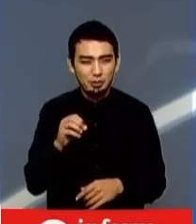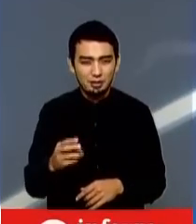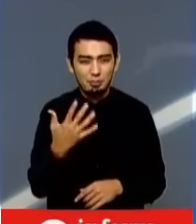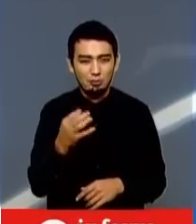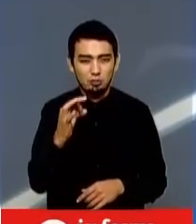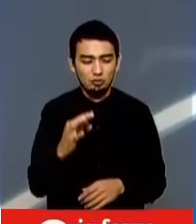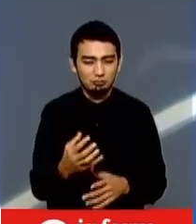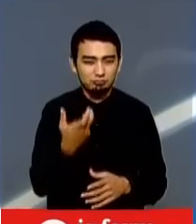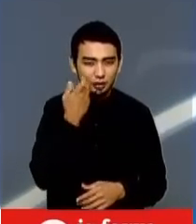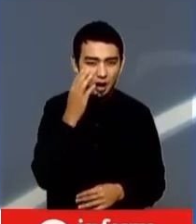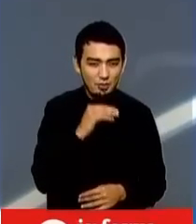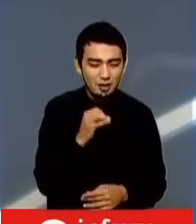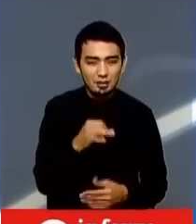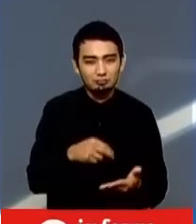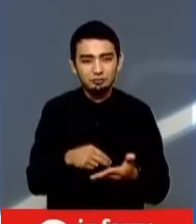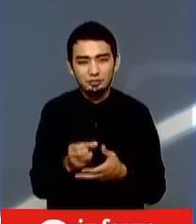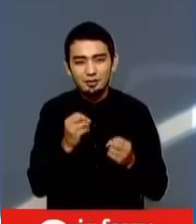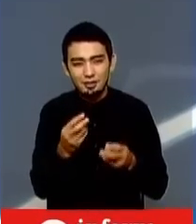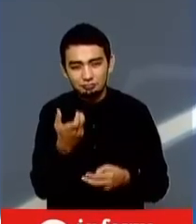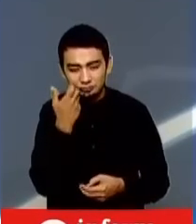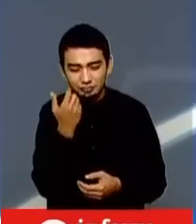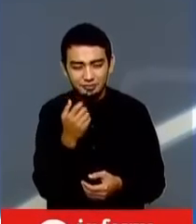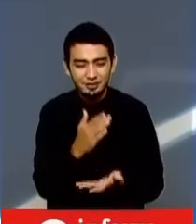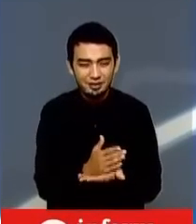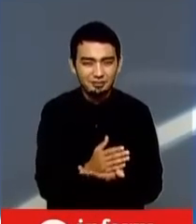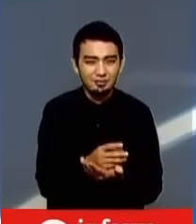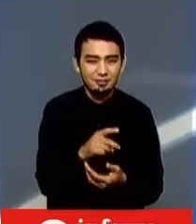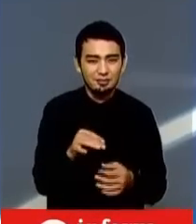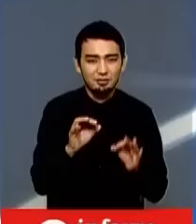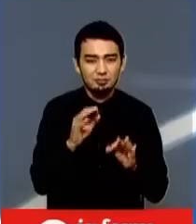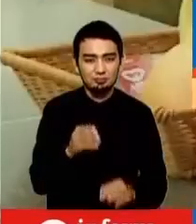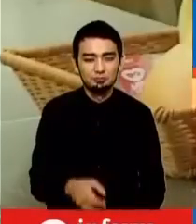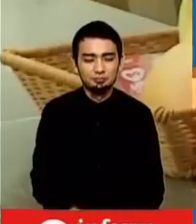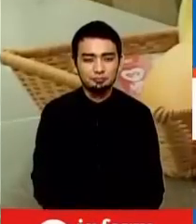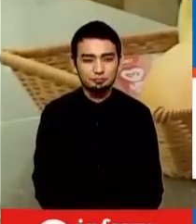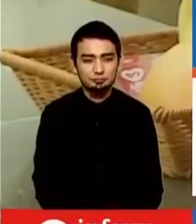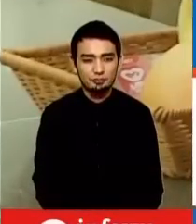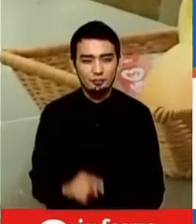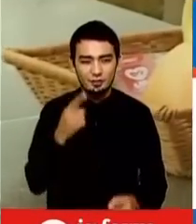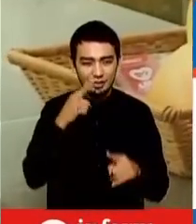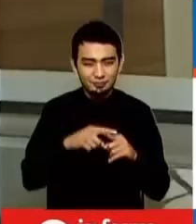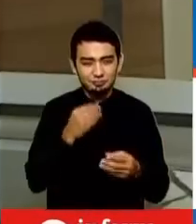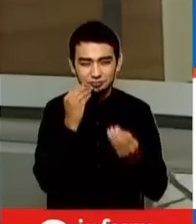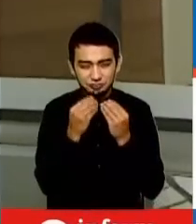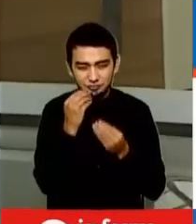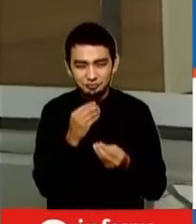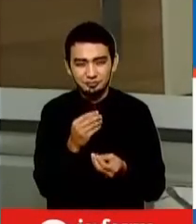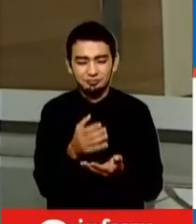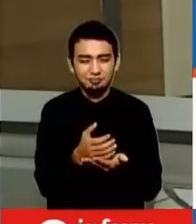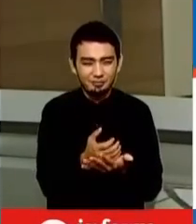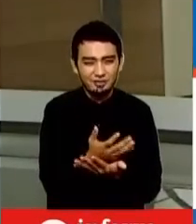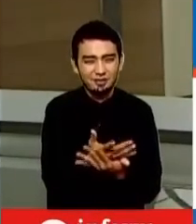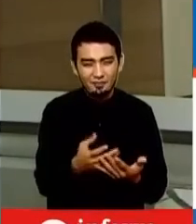посттерминал. Как совершить покупку с выгодой, расскажет Дамир Анитов. Техника, продукты, канцелярские